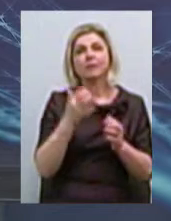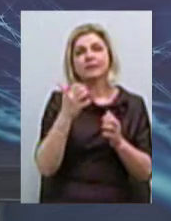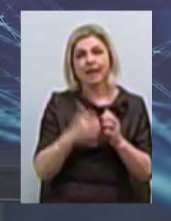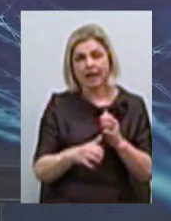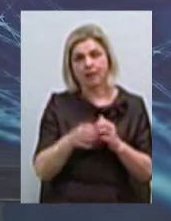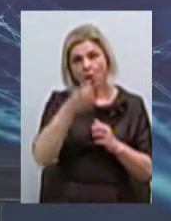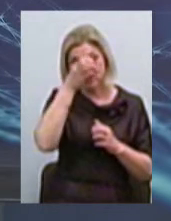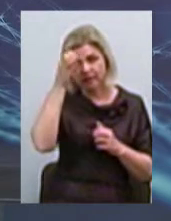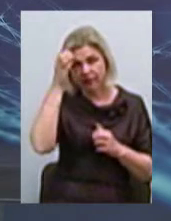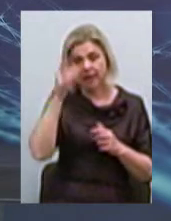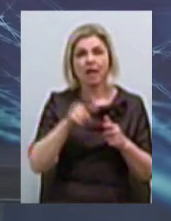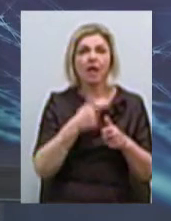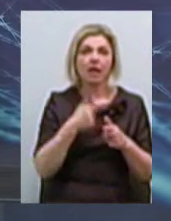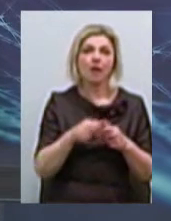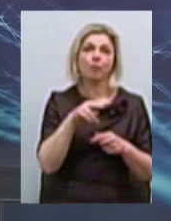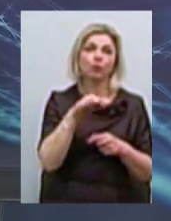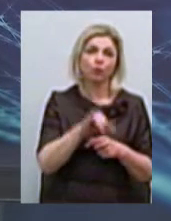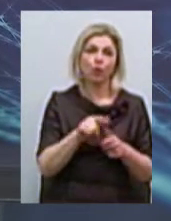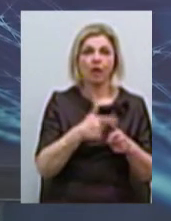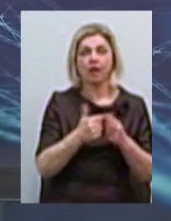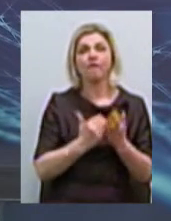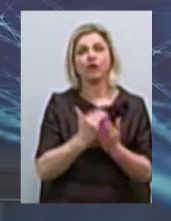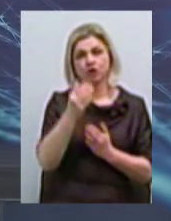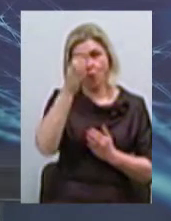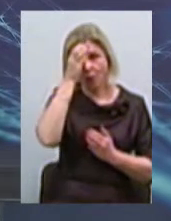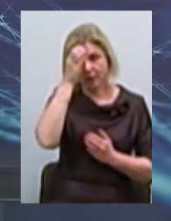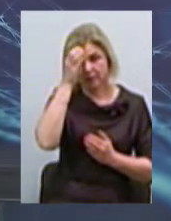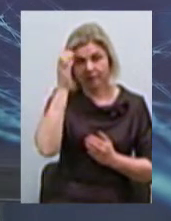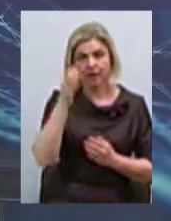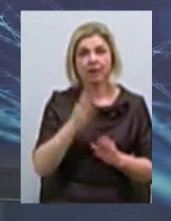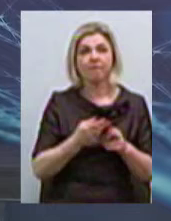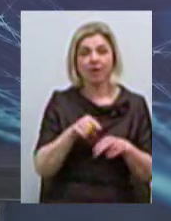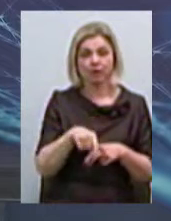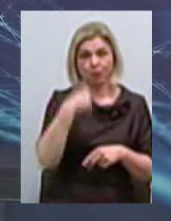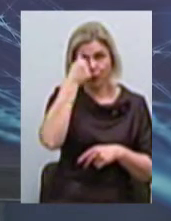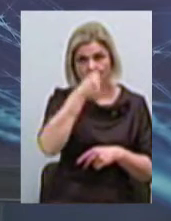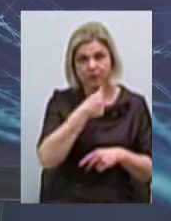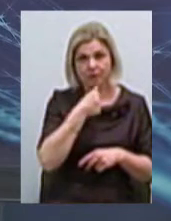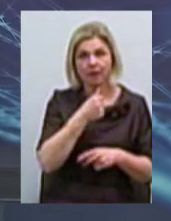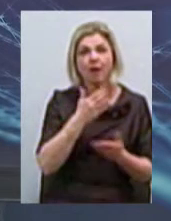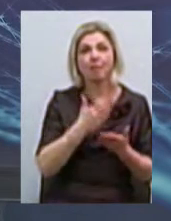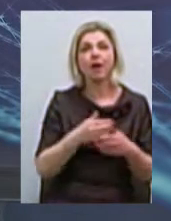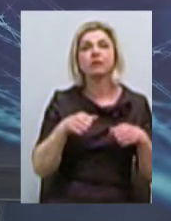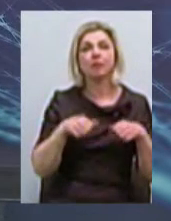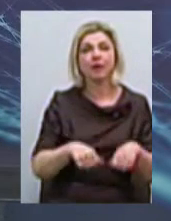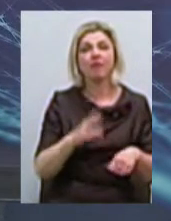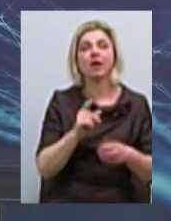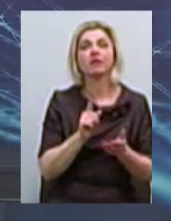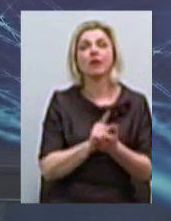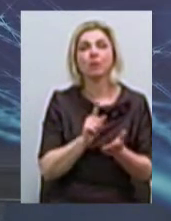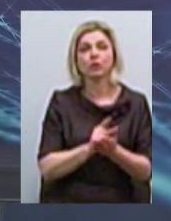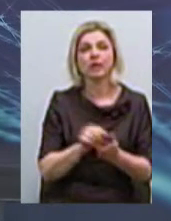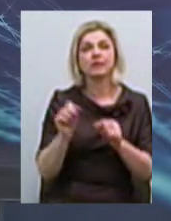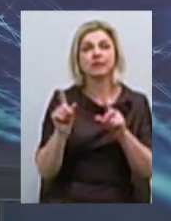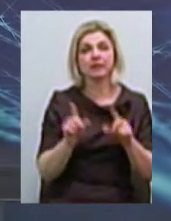освіта або вища освіта. Також в цьому році мають право на податкову знижку